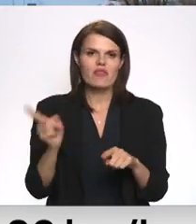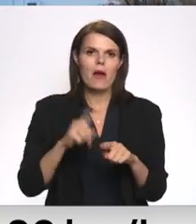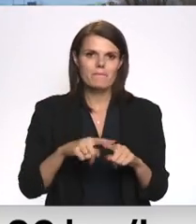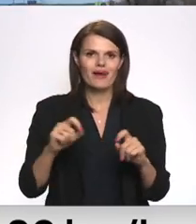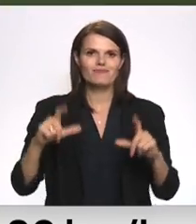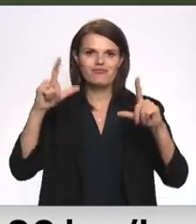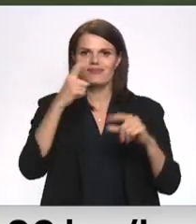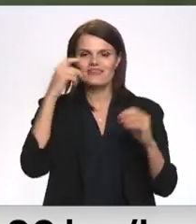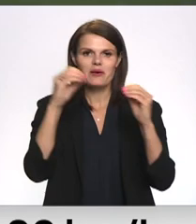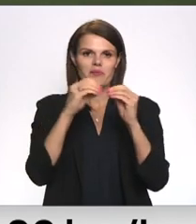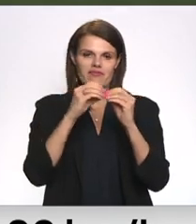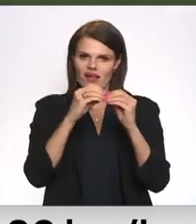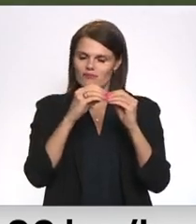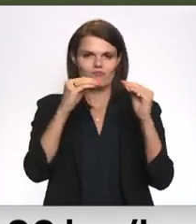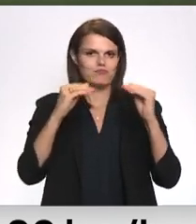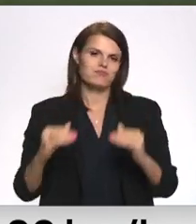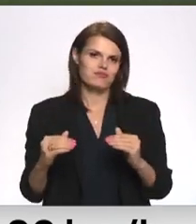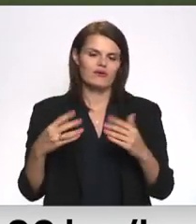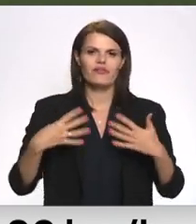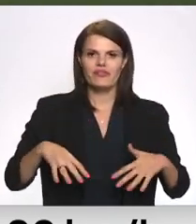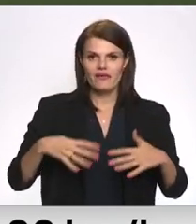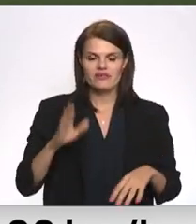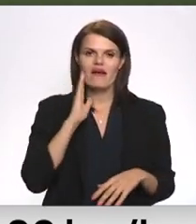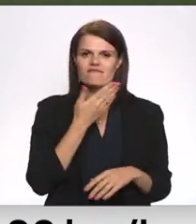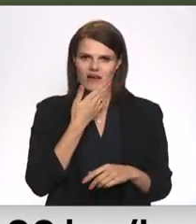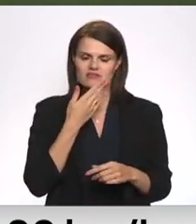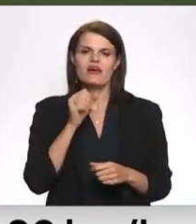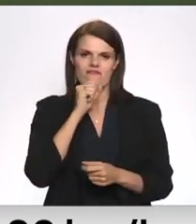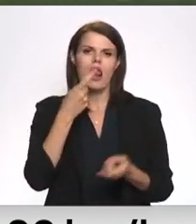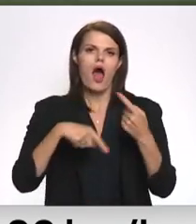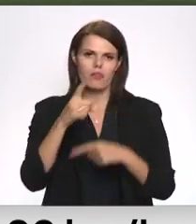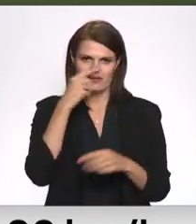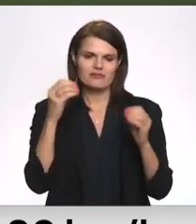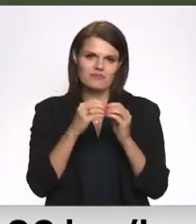dēļ palielinātais braukšanas ātrums vairs nav atļauts. Vasarā tas, kā ierasts, atgriezīsies.